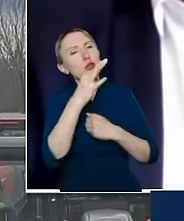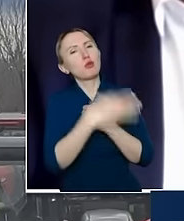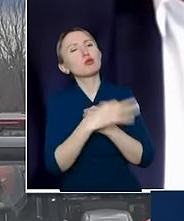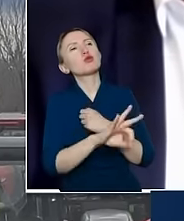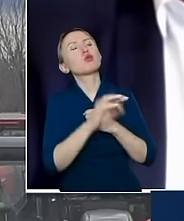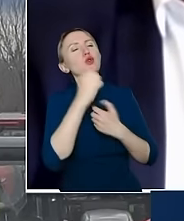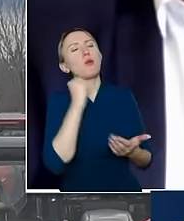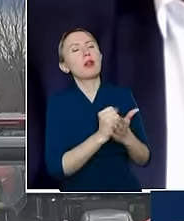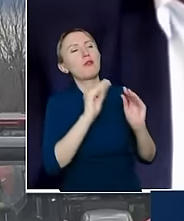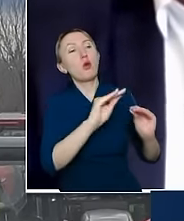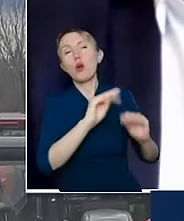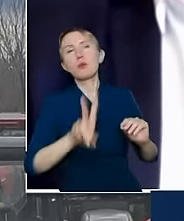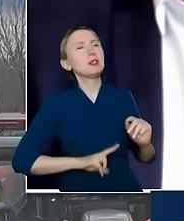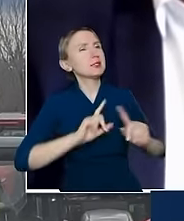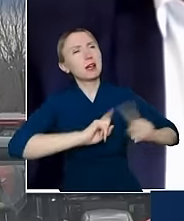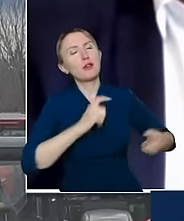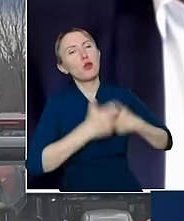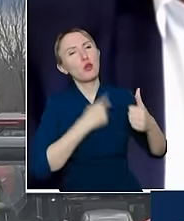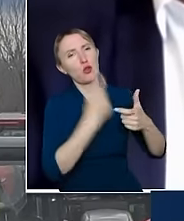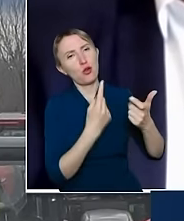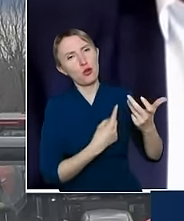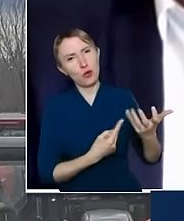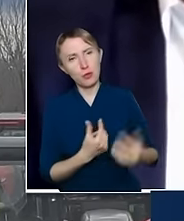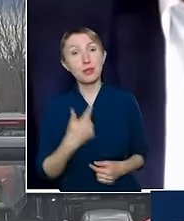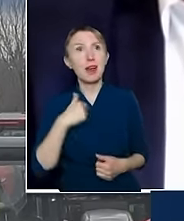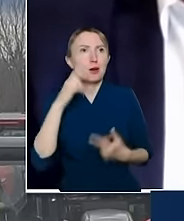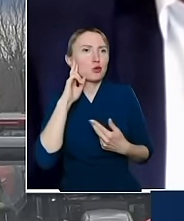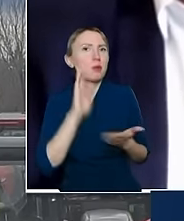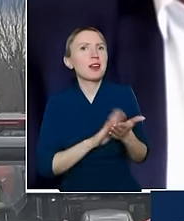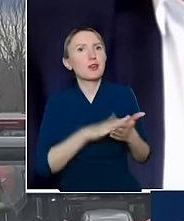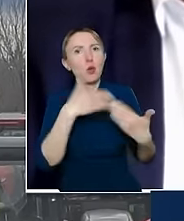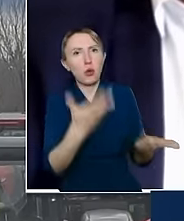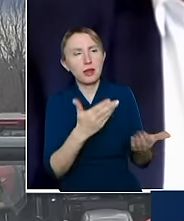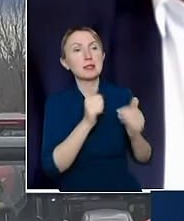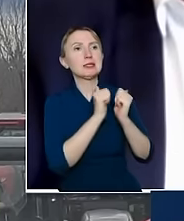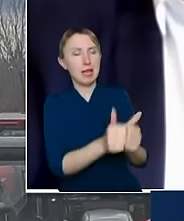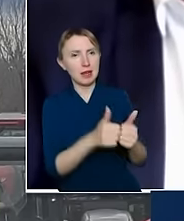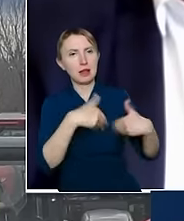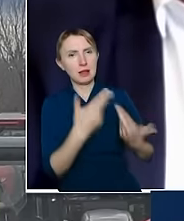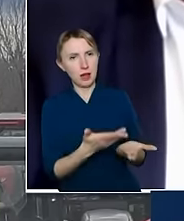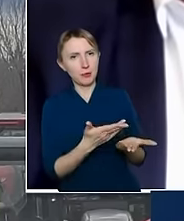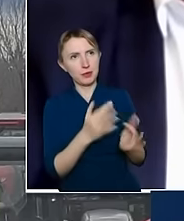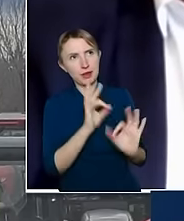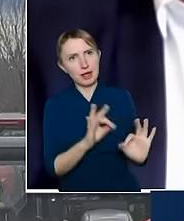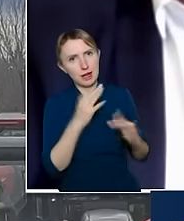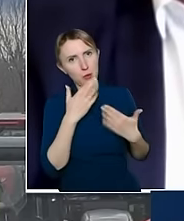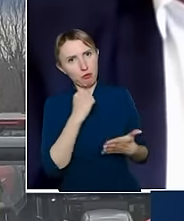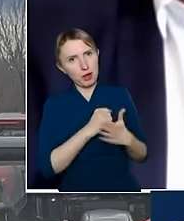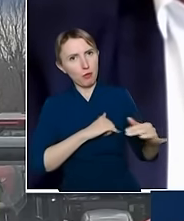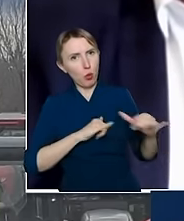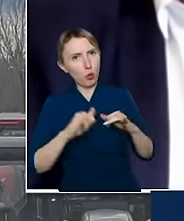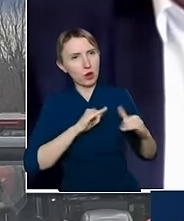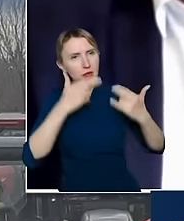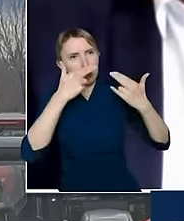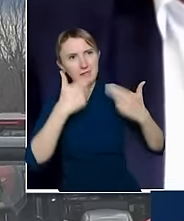jak minister nie może postępować? No rozumiem, że nagrodę dostali. Dostali zadanie, które no najdelikatniej z praworządnością miało umiarkowanie